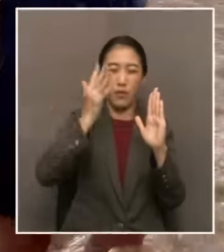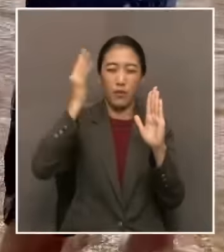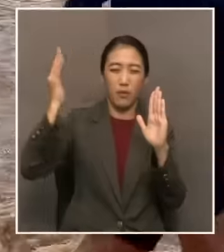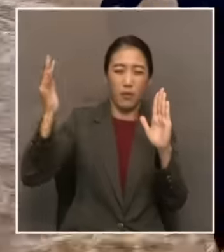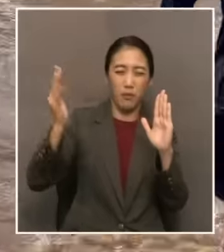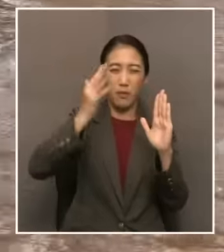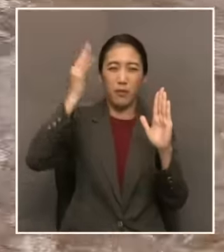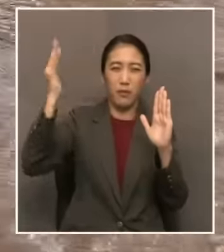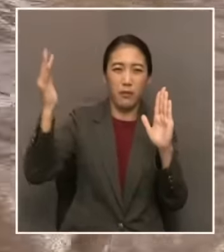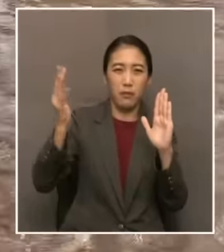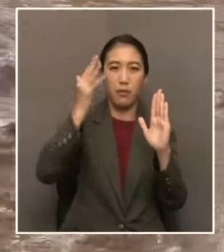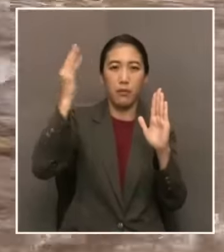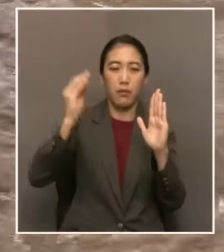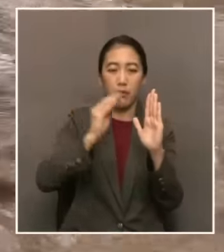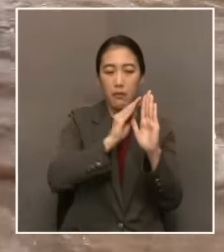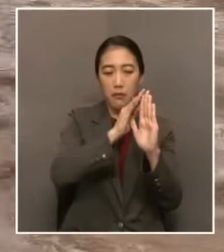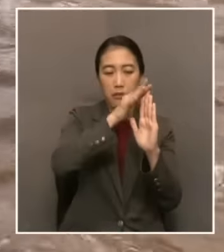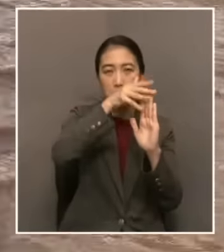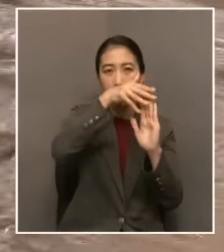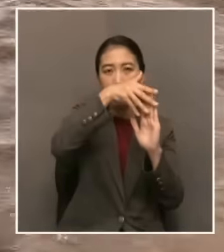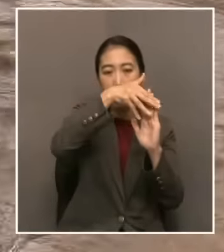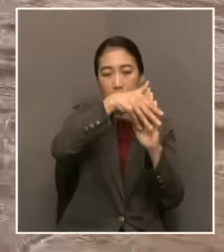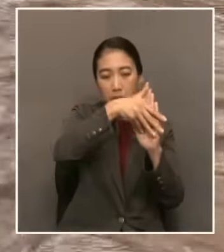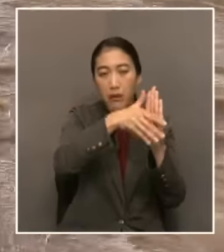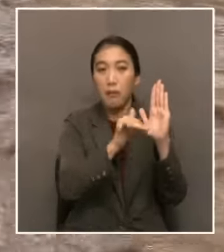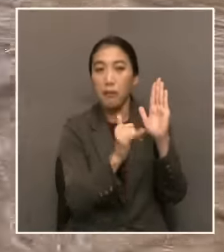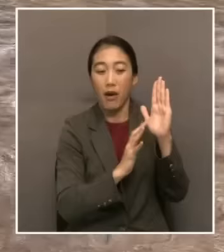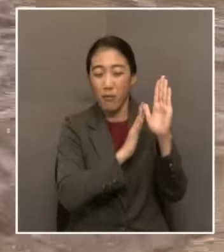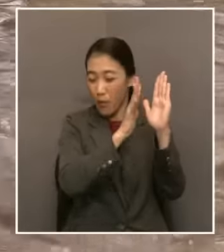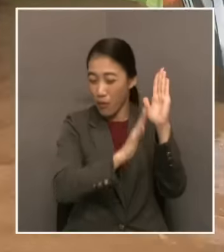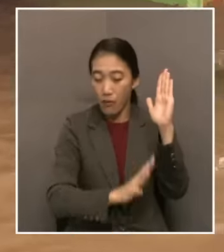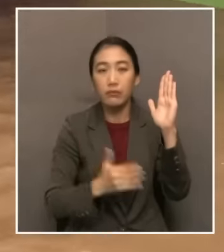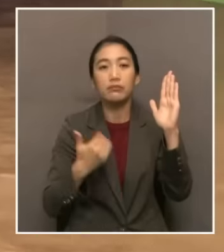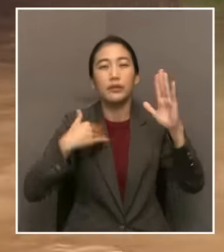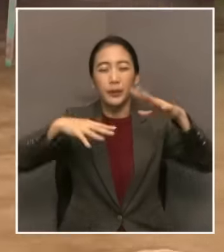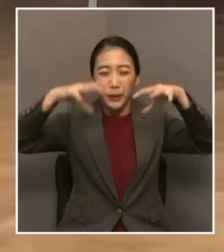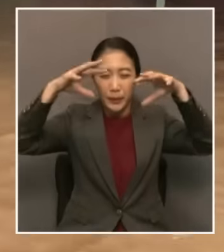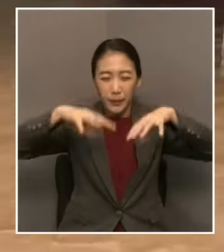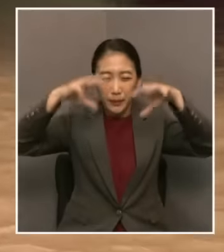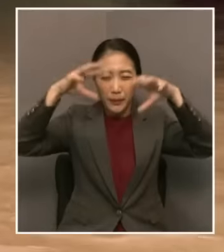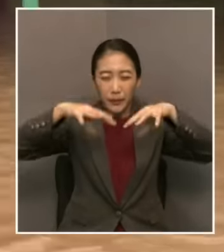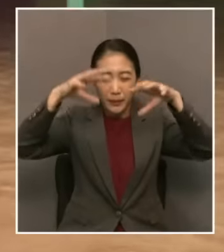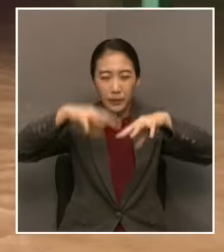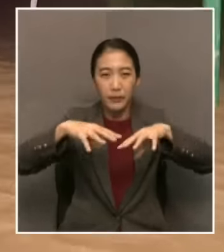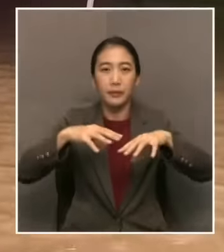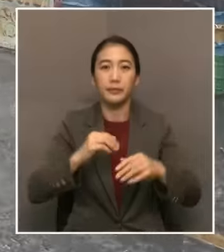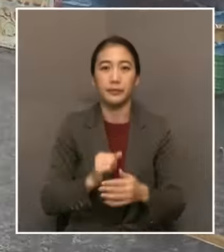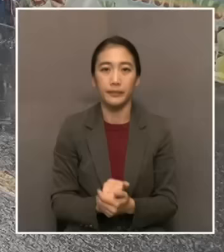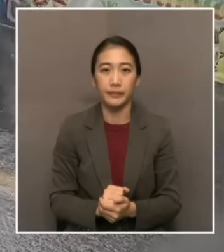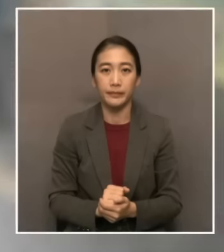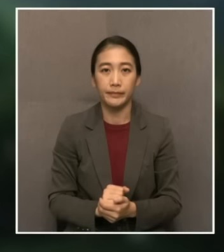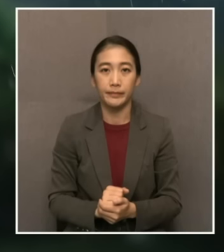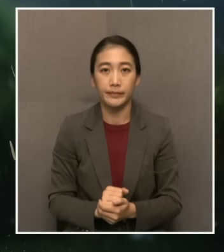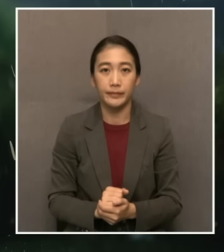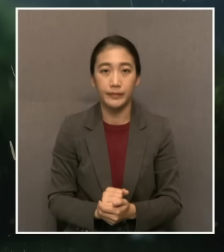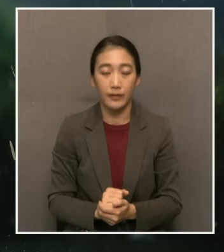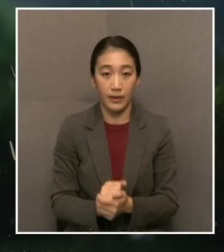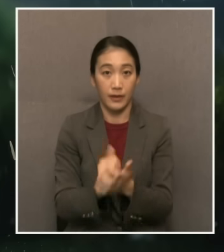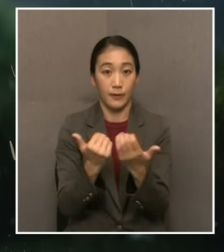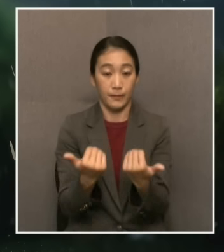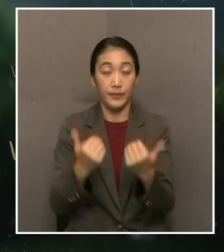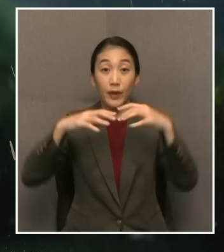ขึ้นอีกจะทำให้ทุกภาคมีฝนเพิ่มขึ้นและตกหนักบางแห่งค่ะภาพรวมปริมาณฝนวันนี้